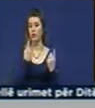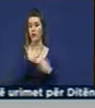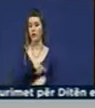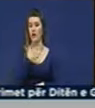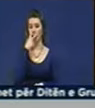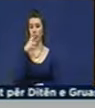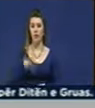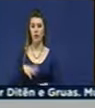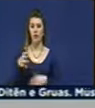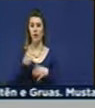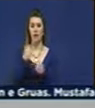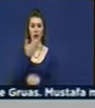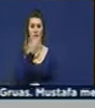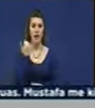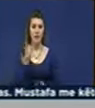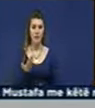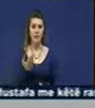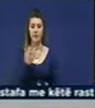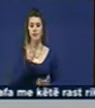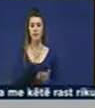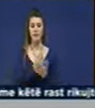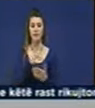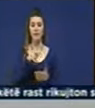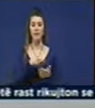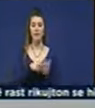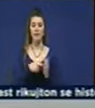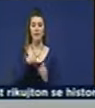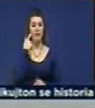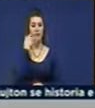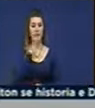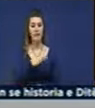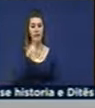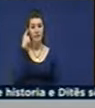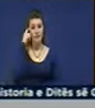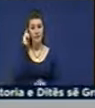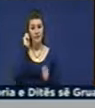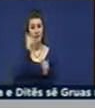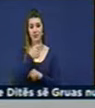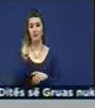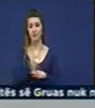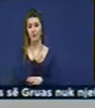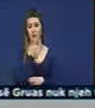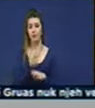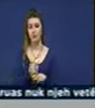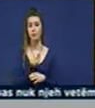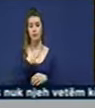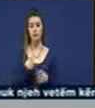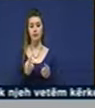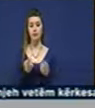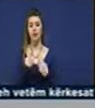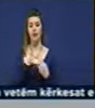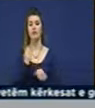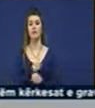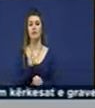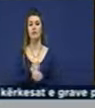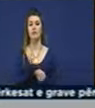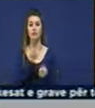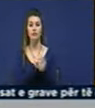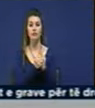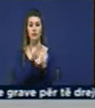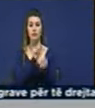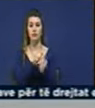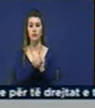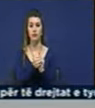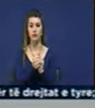intelektual që disponon. Mentaliteti i mashkullit nuk ka ndryshuar shumë. Domosdo, në ngelet vetë neve të luftojmë për pozitën që na takon